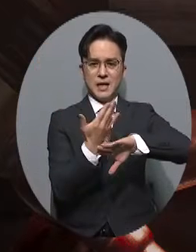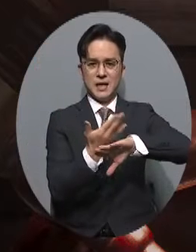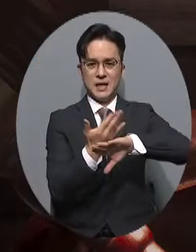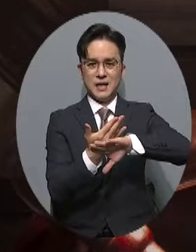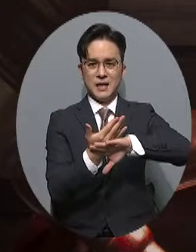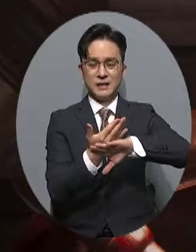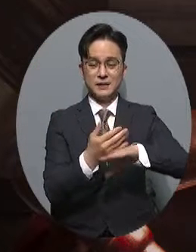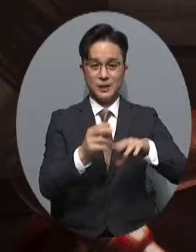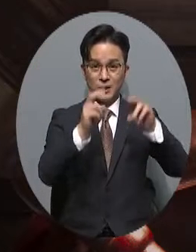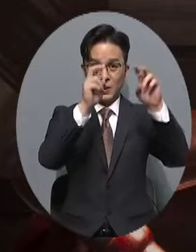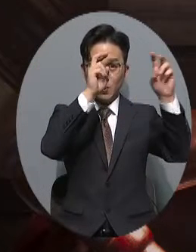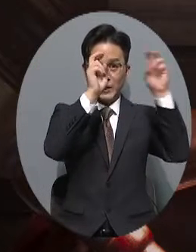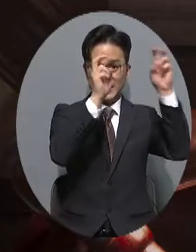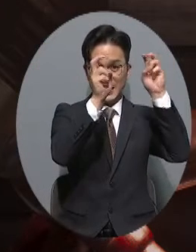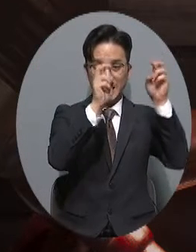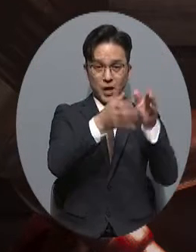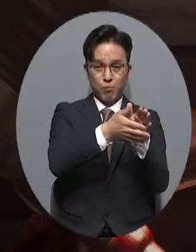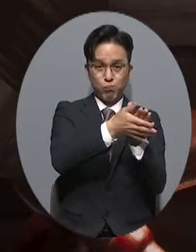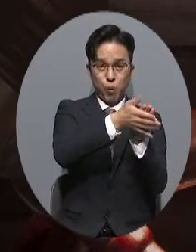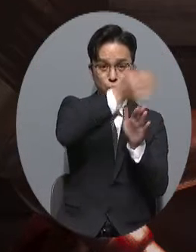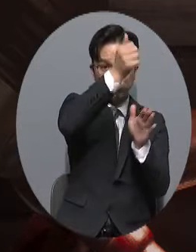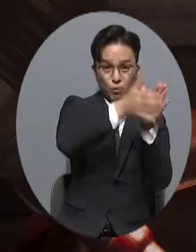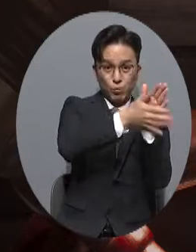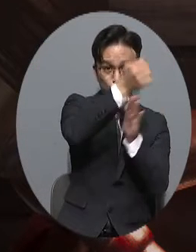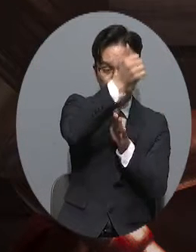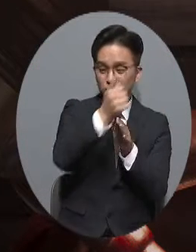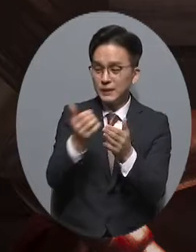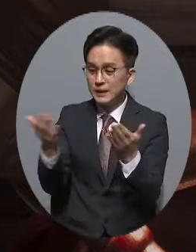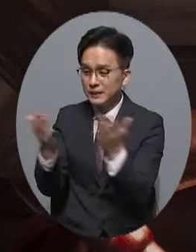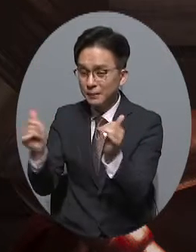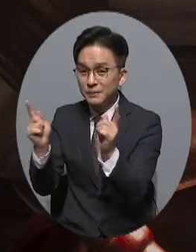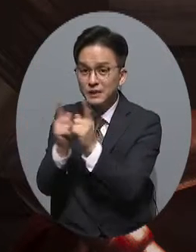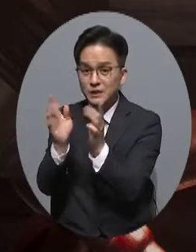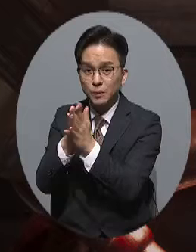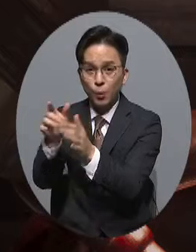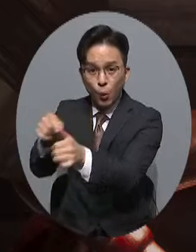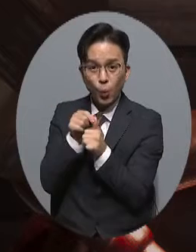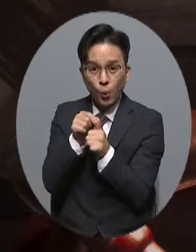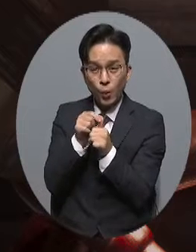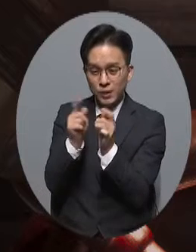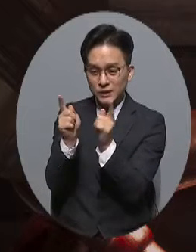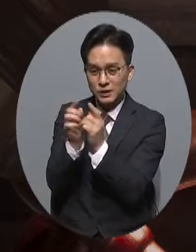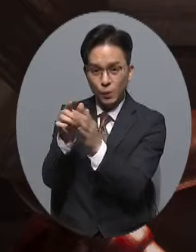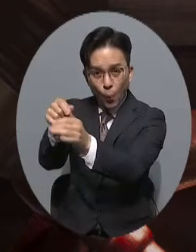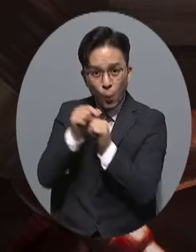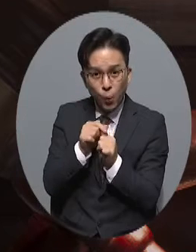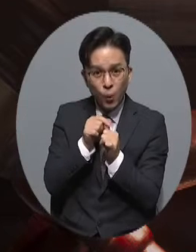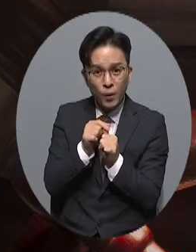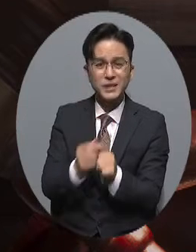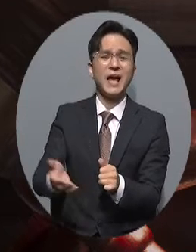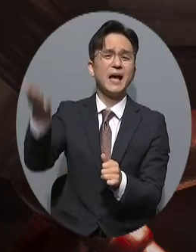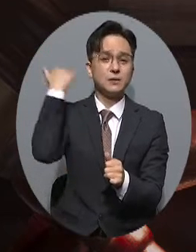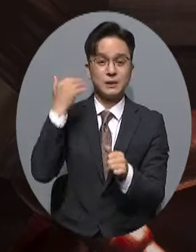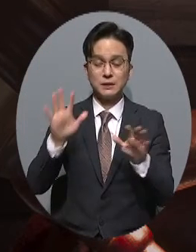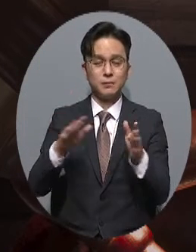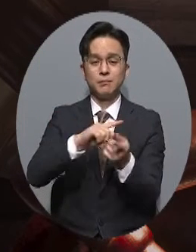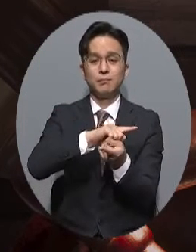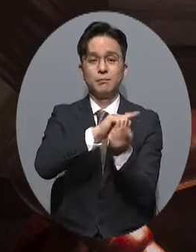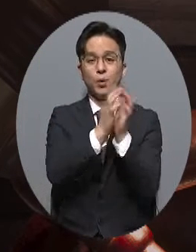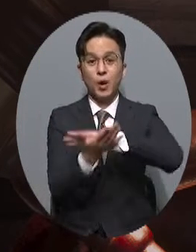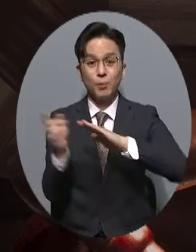직접 고용을 하는 것이 아니라 하청업체 등을 통해 가지고 사실이 원청이 직접 책임을지지 않는 구조로 많이 재편이 되어